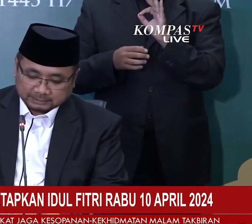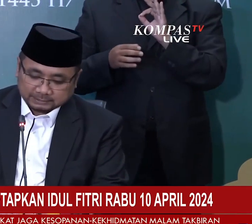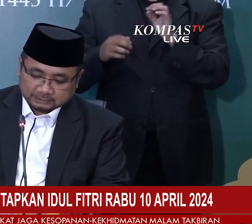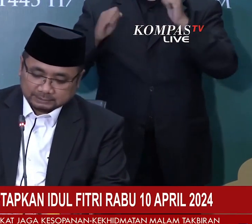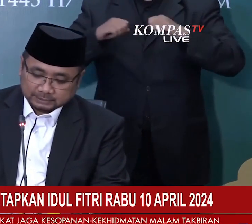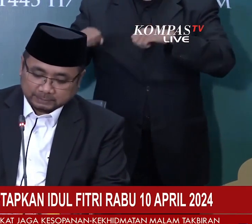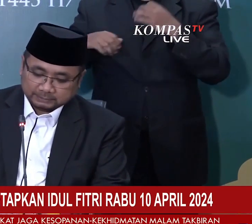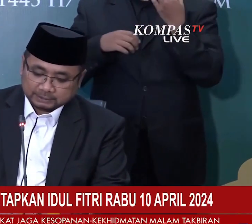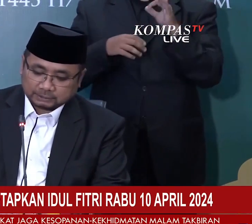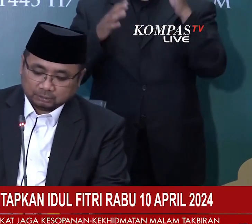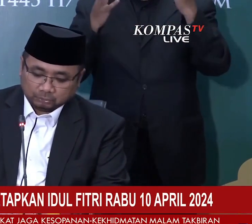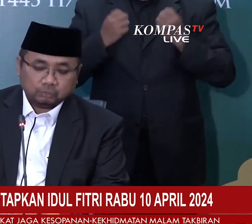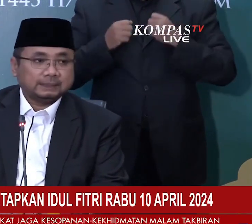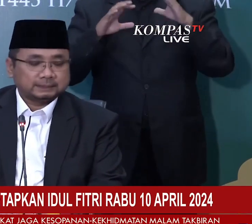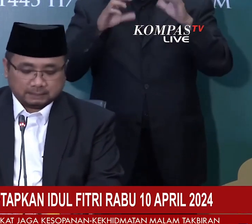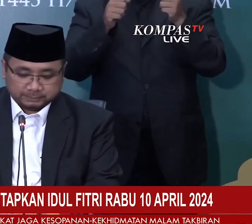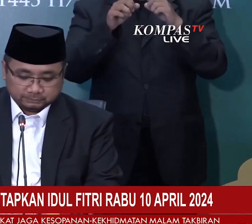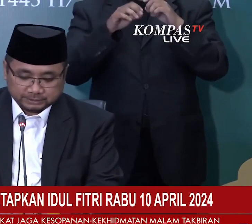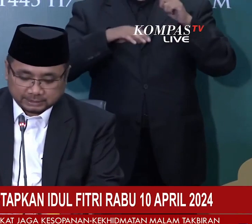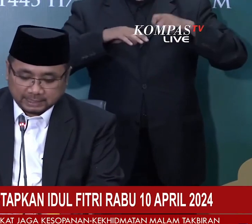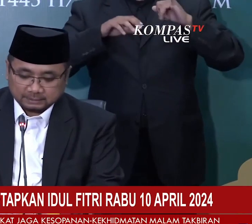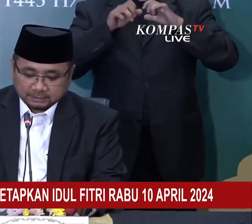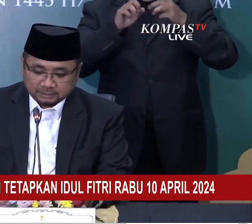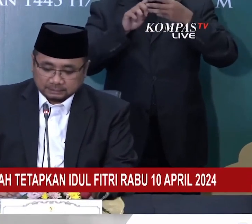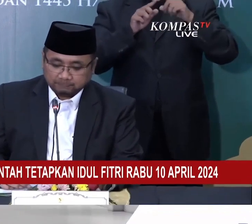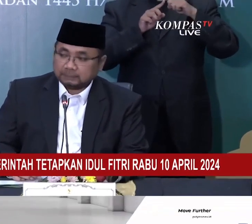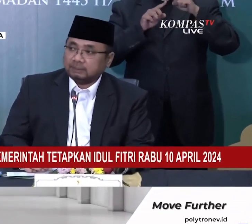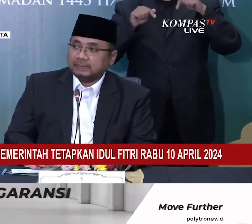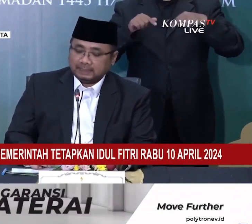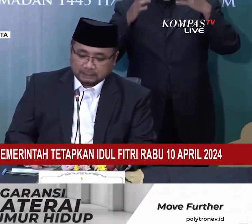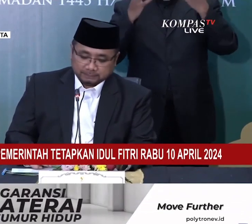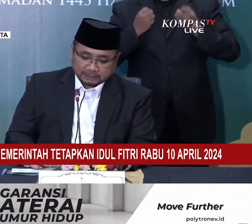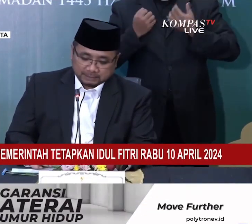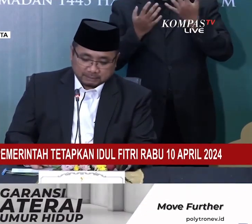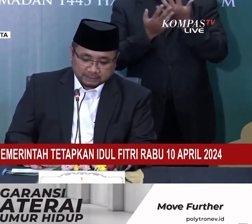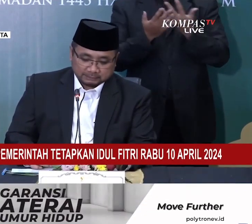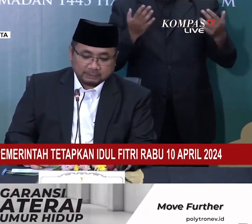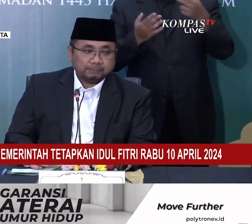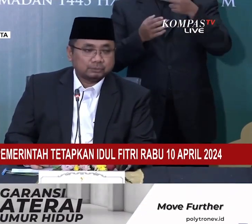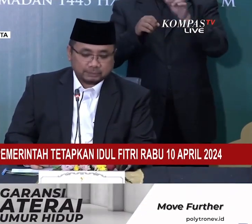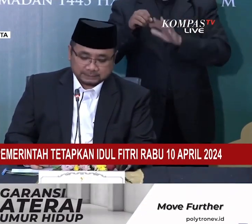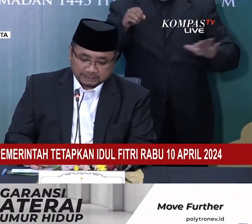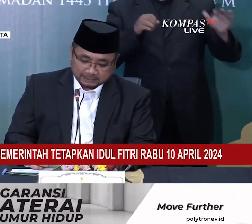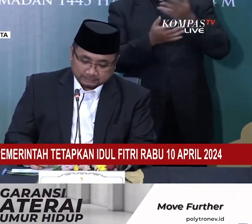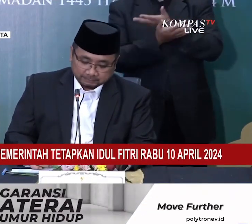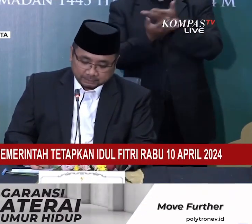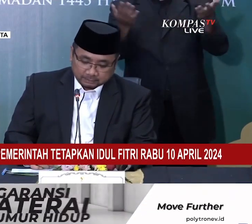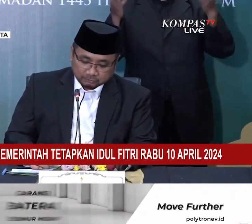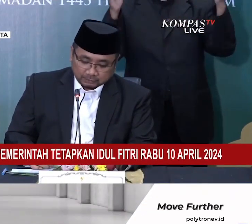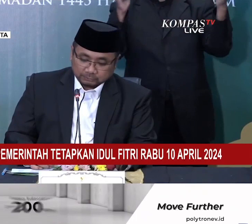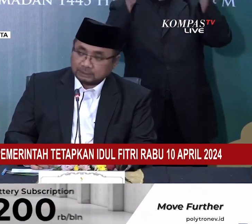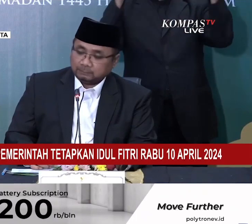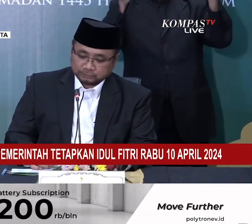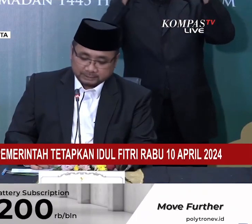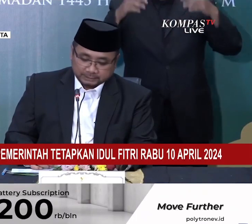dengan hasil isbat ini seluruh umat Islam di Indonesia dapat merayakan bersama-sama dengan penuh sukacita